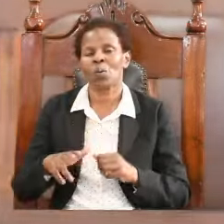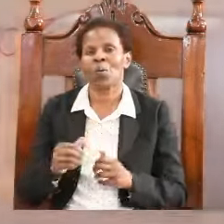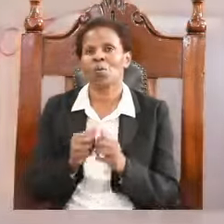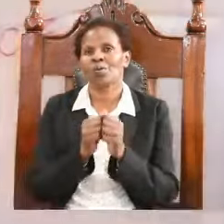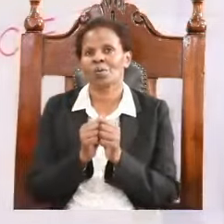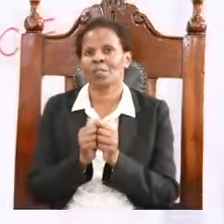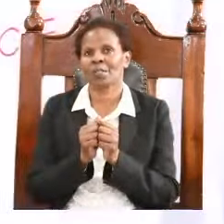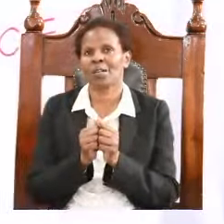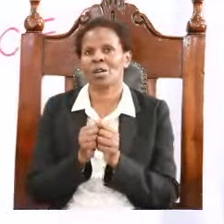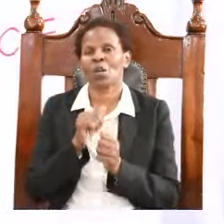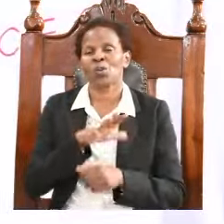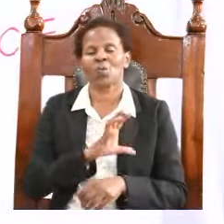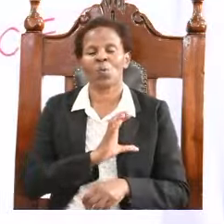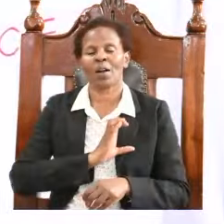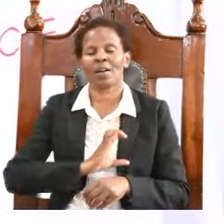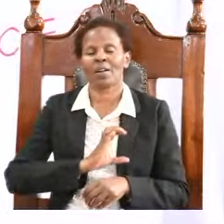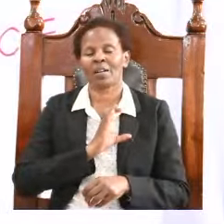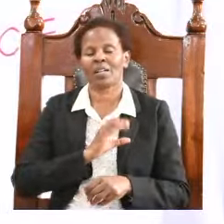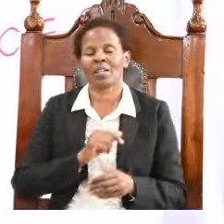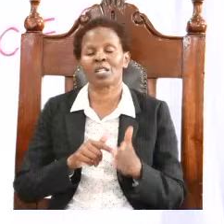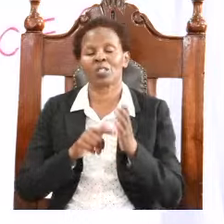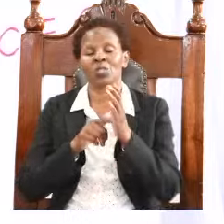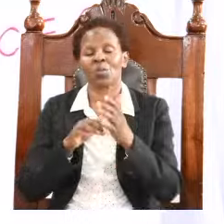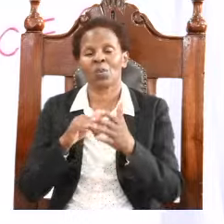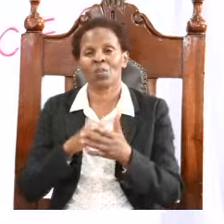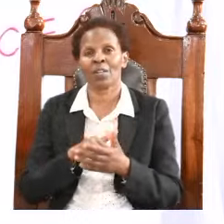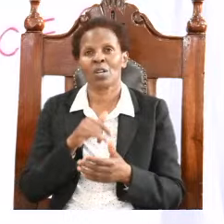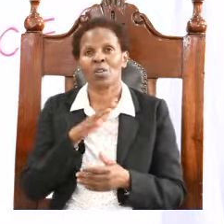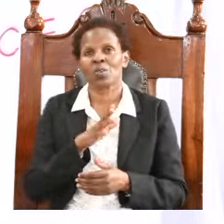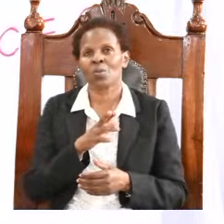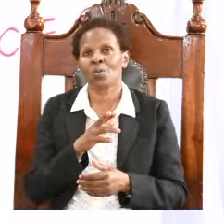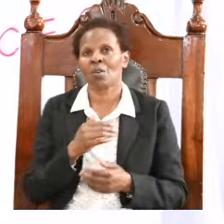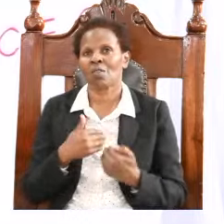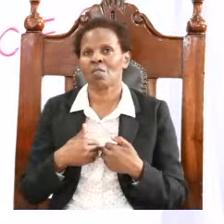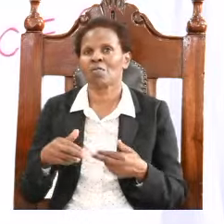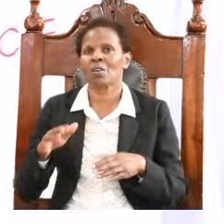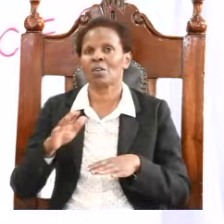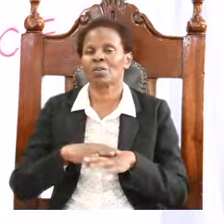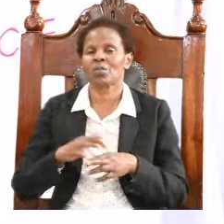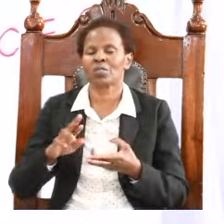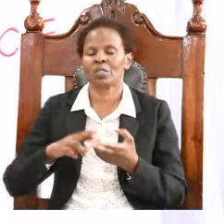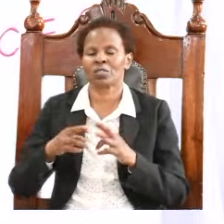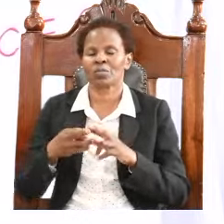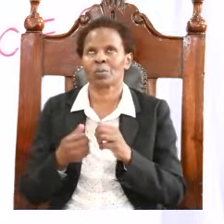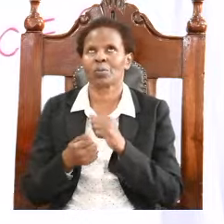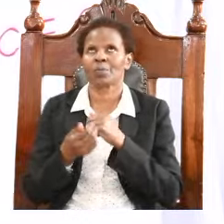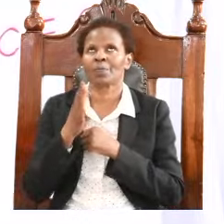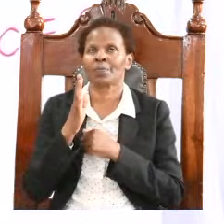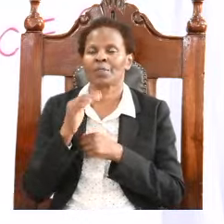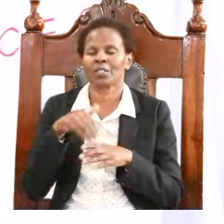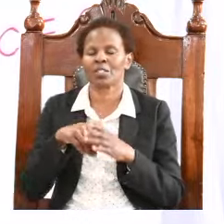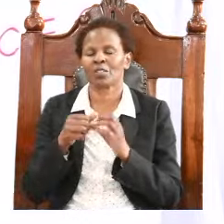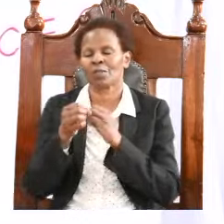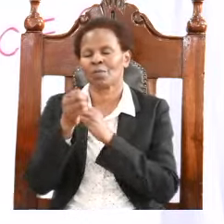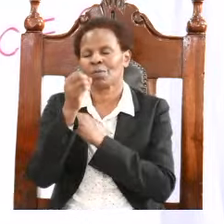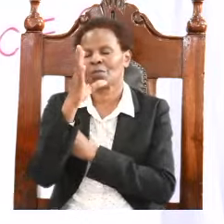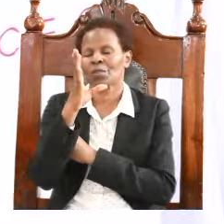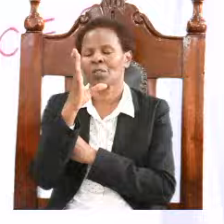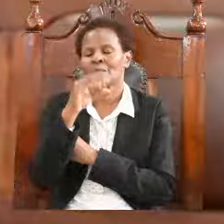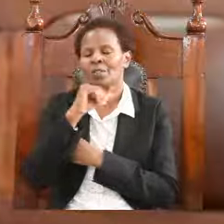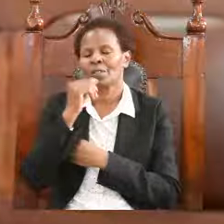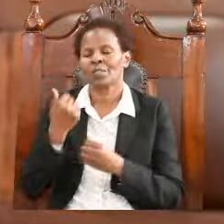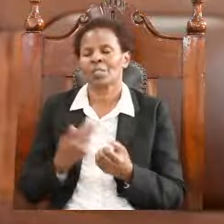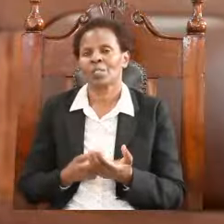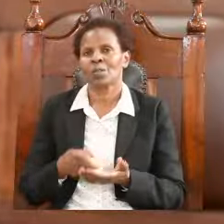twauga conduct yourself in a manner worthy of the gospel of Jesus Christ thiini wa ritwa ria ngai ithe murio na